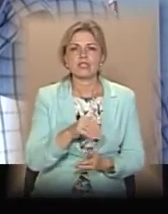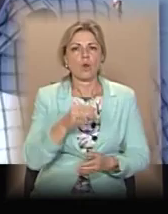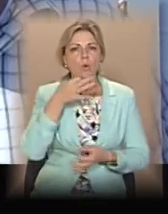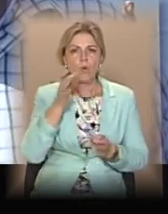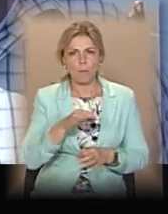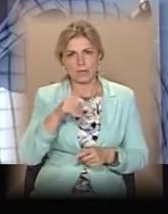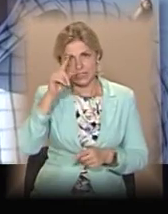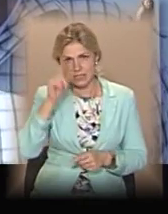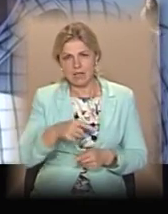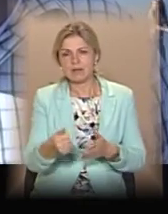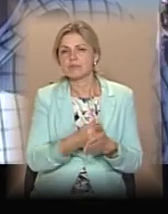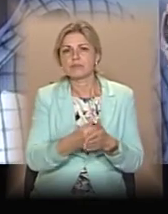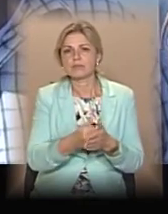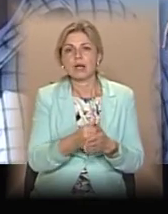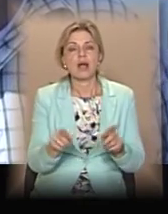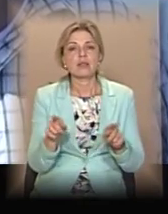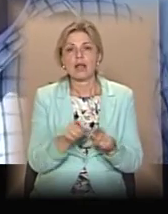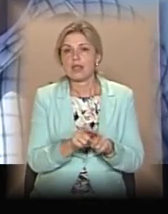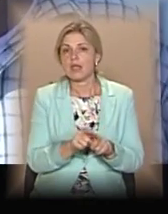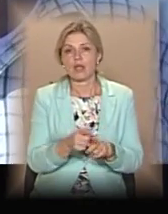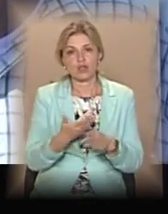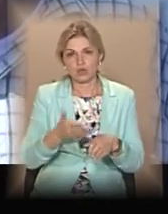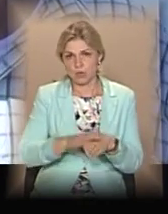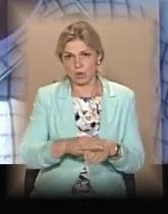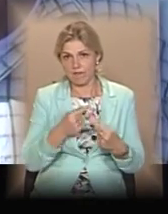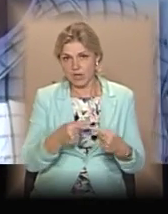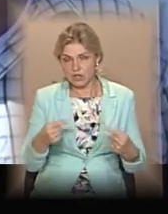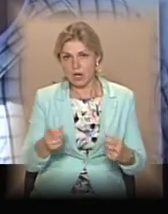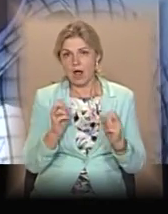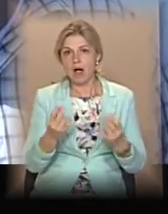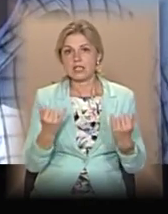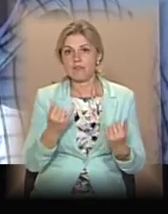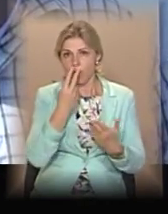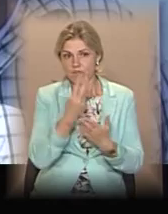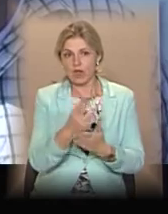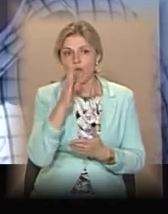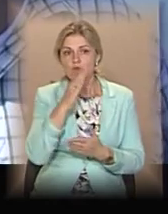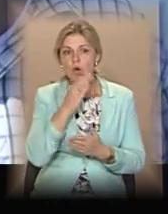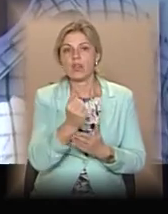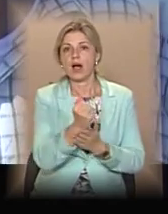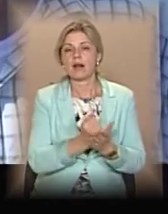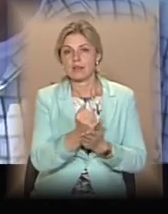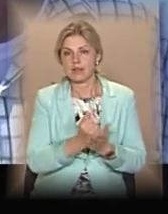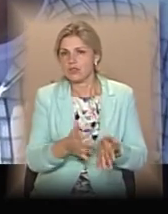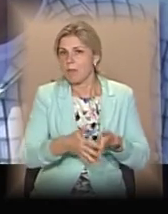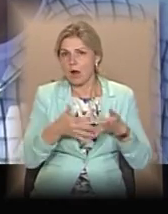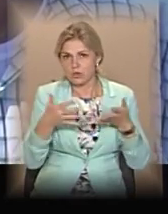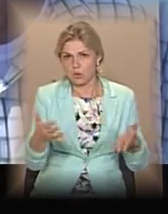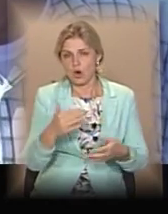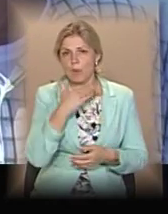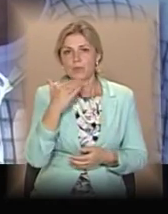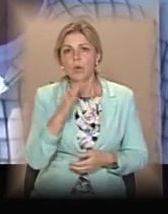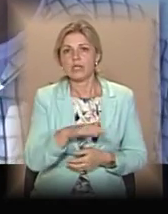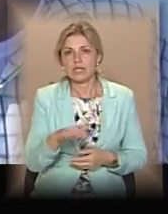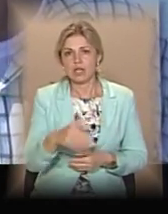знання, пробивал такие непробиваемые вещи, как вот сегодня мы видим это водохранилище большущее, много детей,